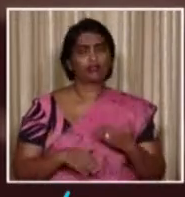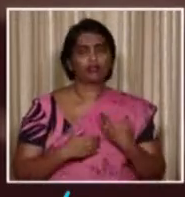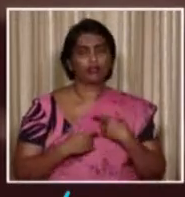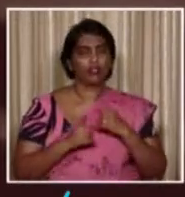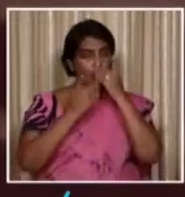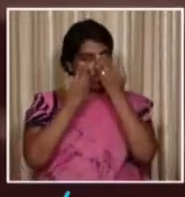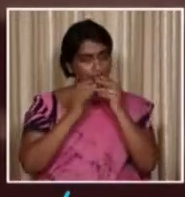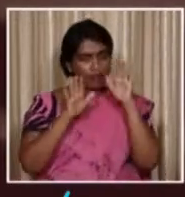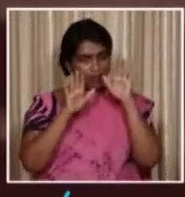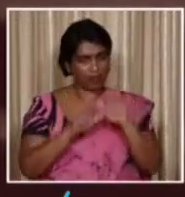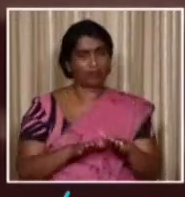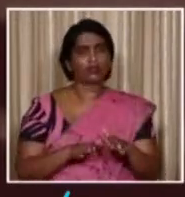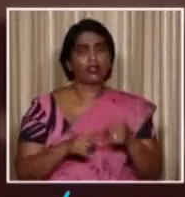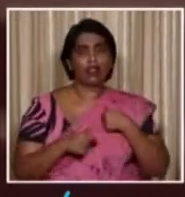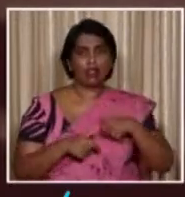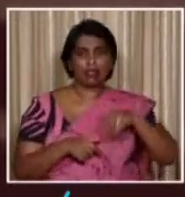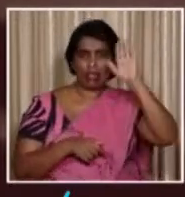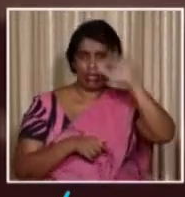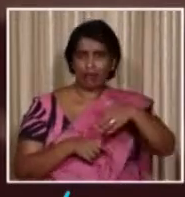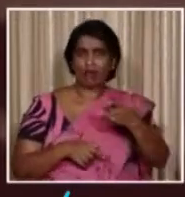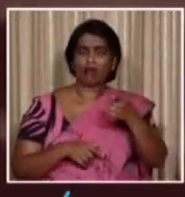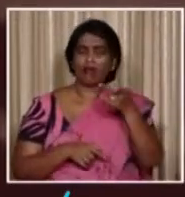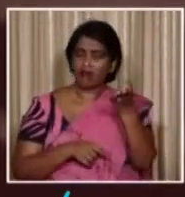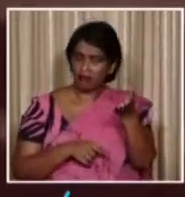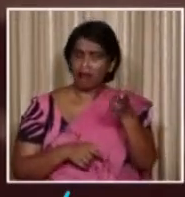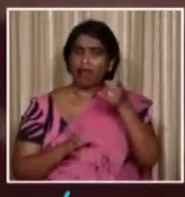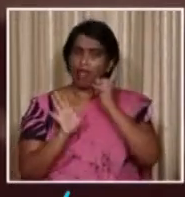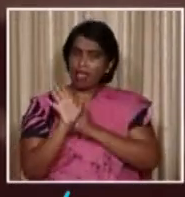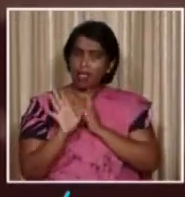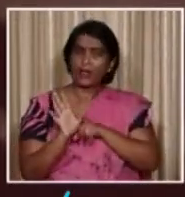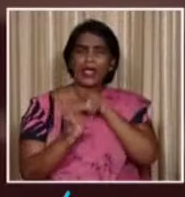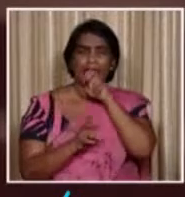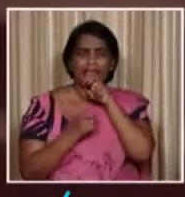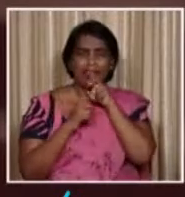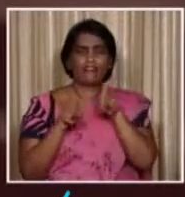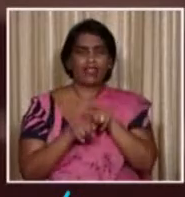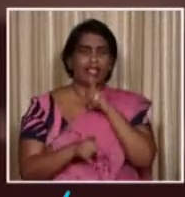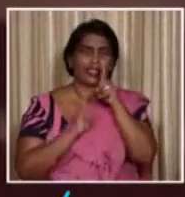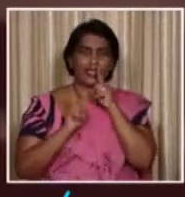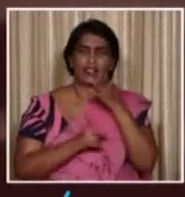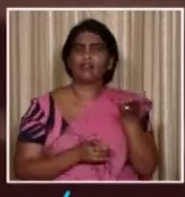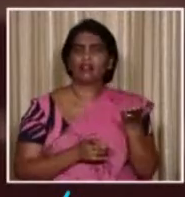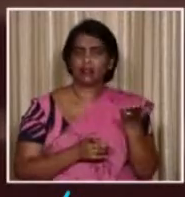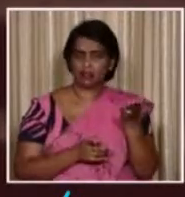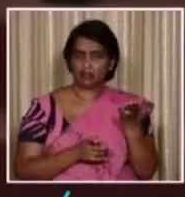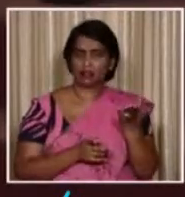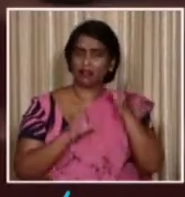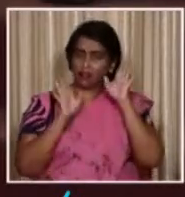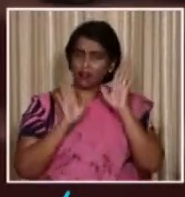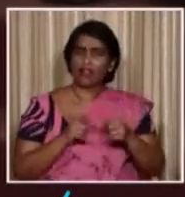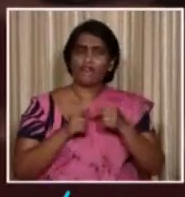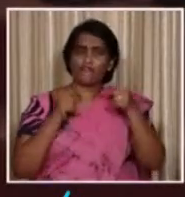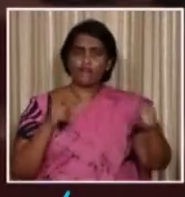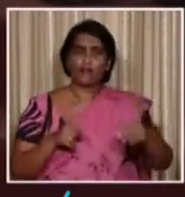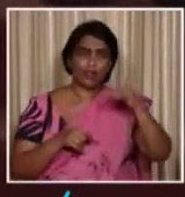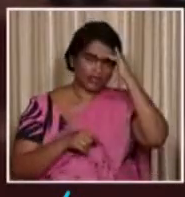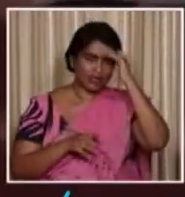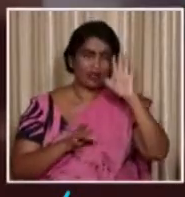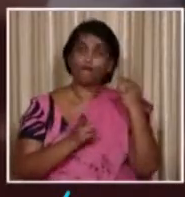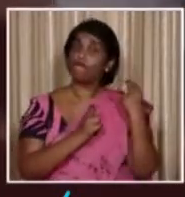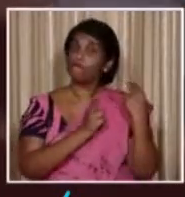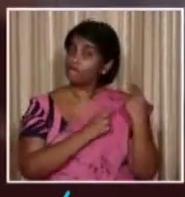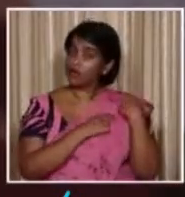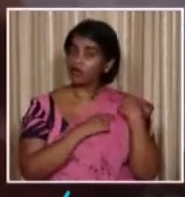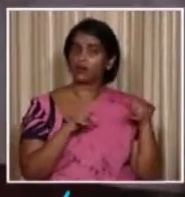මුලින්ම ඉතින් මම දැන් ආවත් ඔබතුමා ඔබතුමා හැමදාම ගිර වගේ කියවනවනේ ඔබතුමා විපක්ෂ නායකයා ඇතුළු